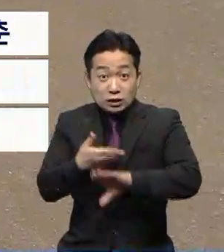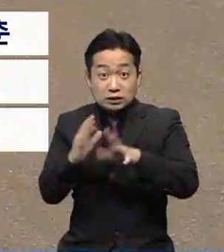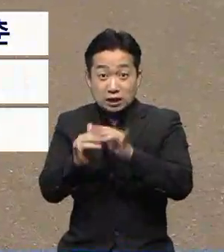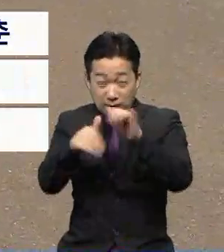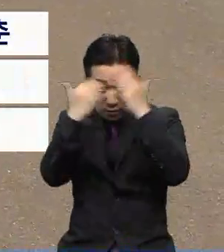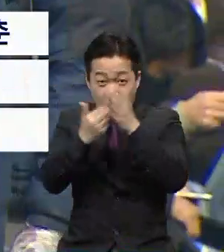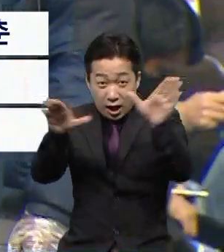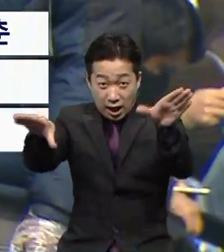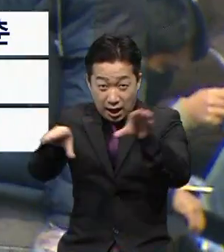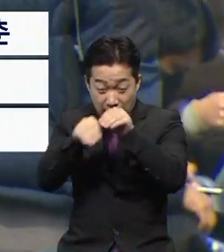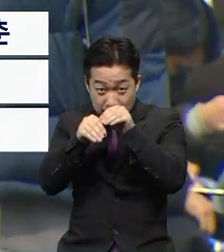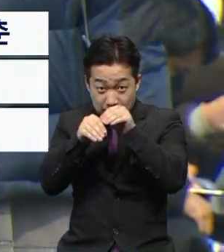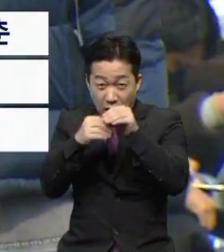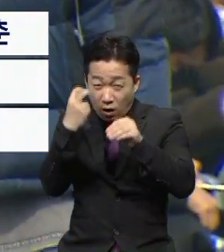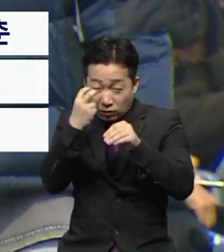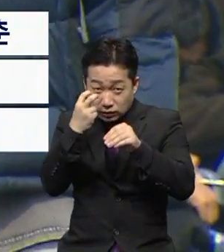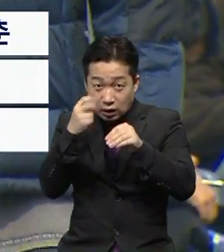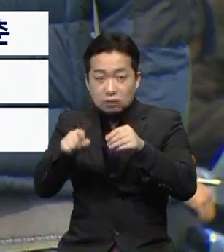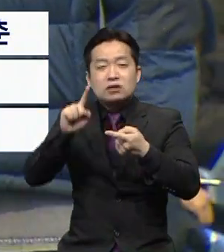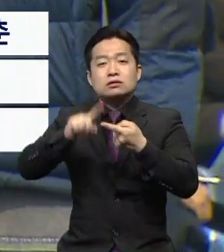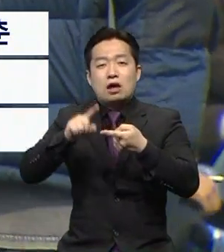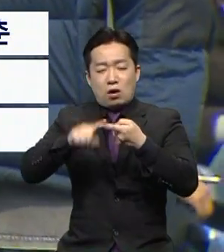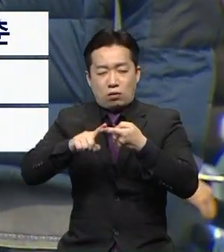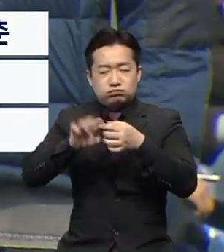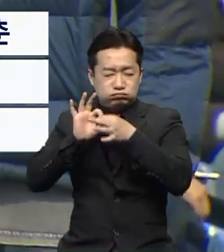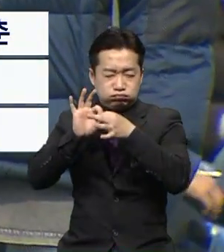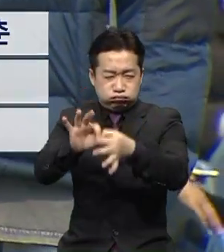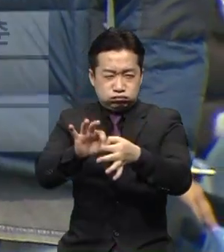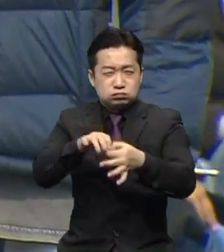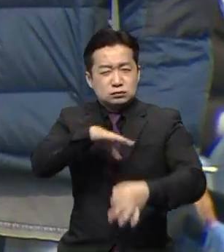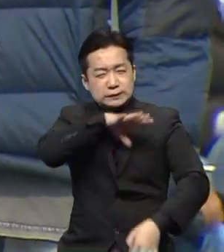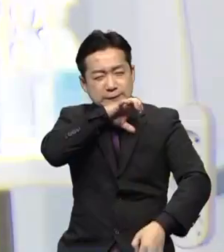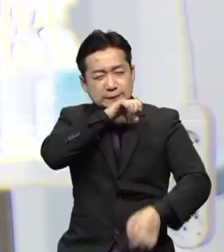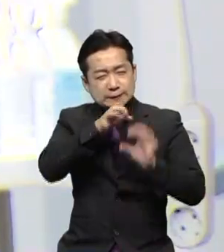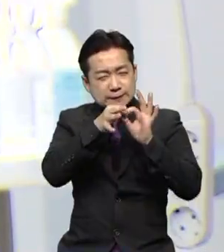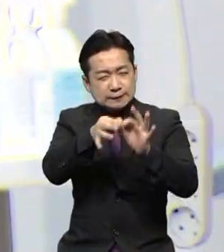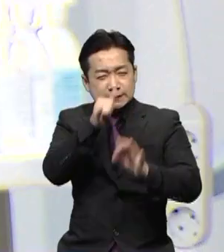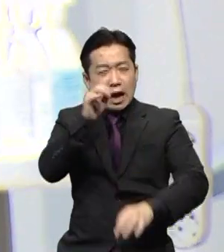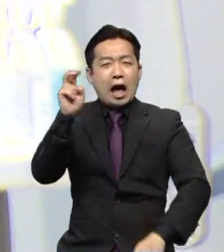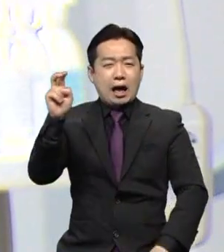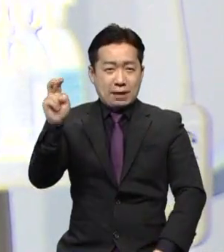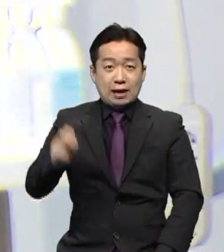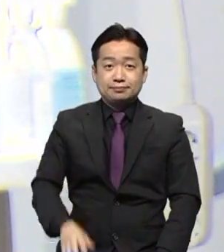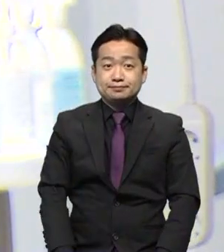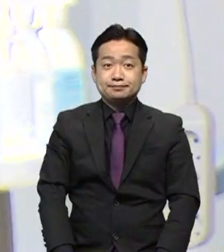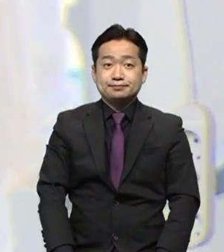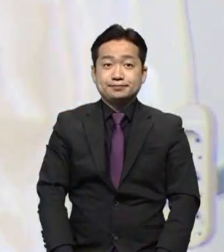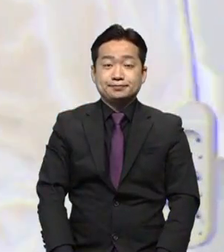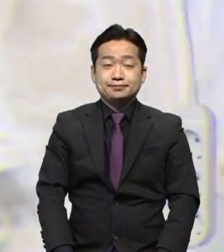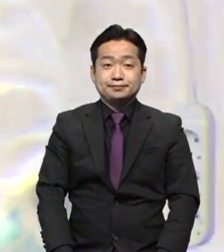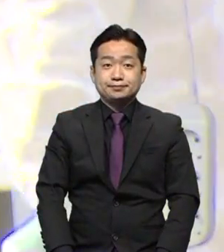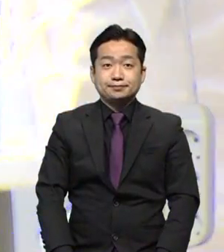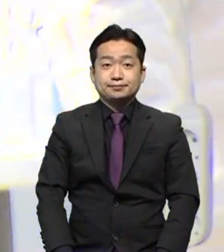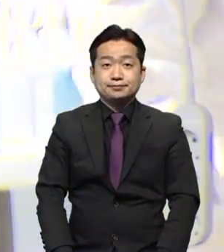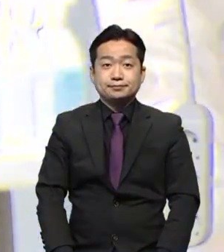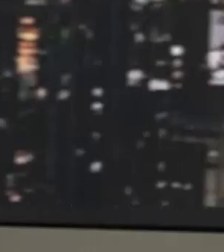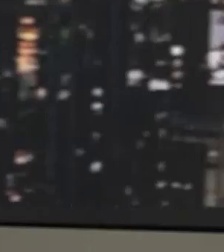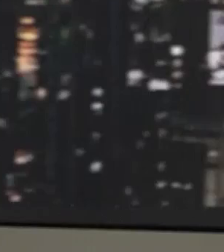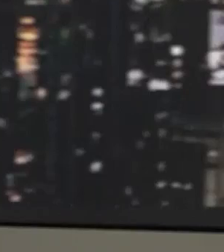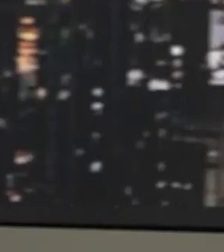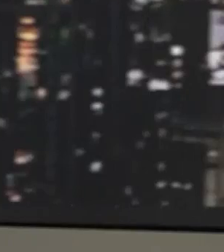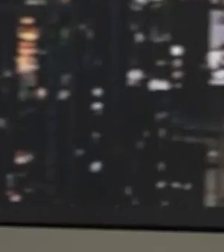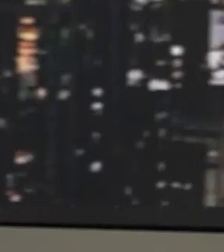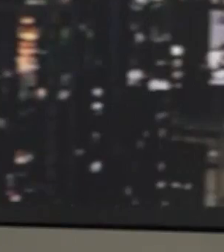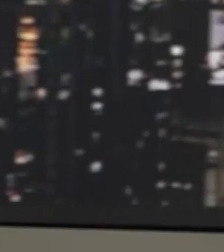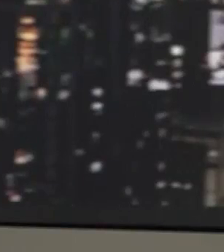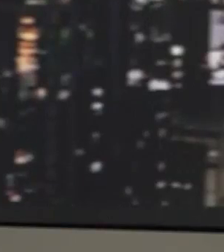전수검사 행정명령을 철회할 계획이 없다고 밝혀 논란은 계속될 전망입니다. SBS 한소희입니다.